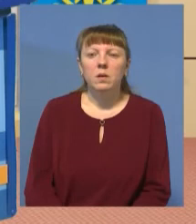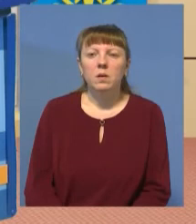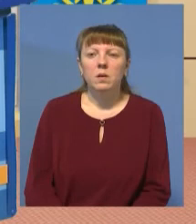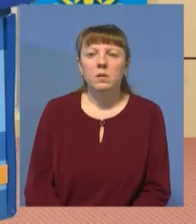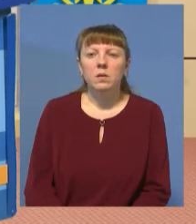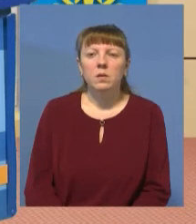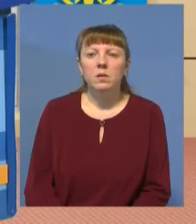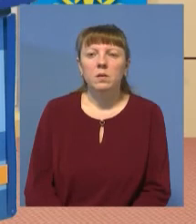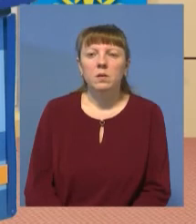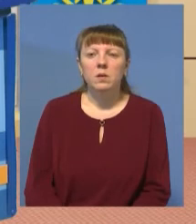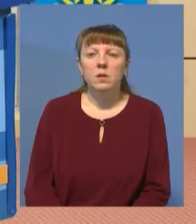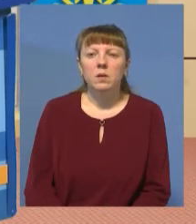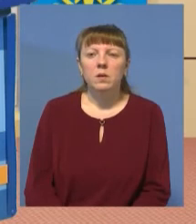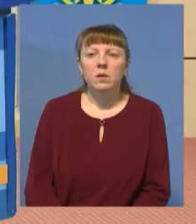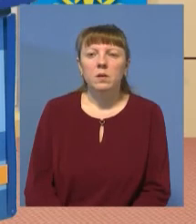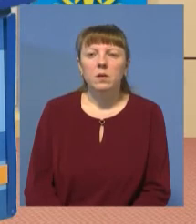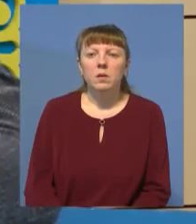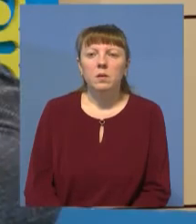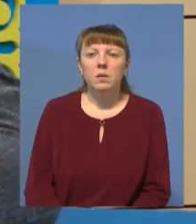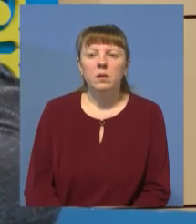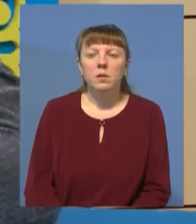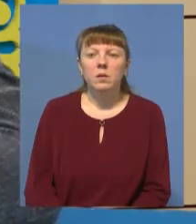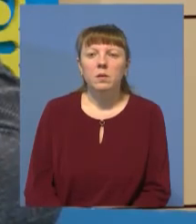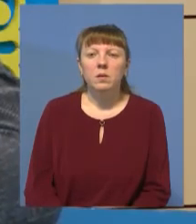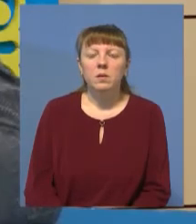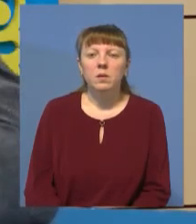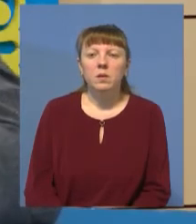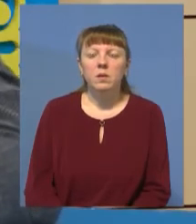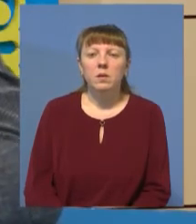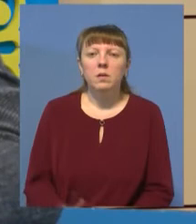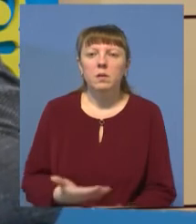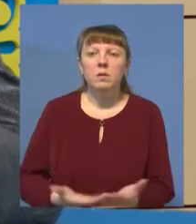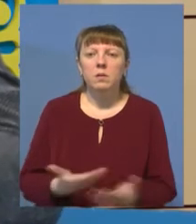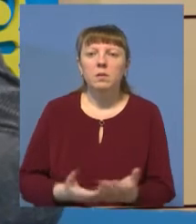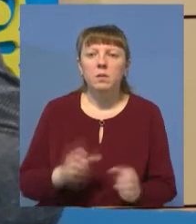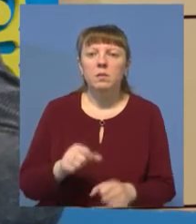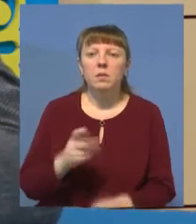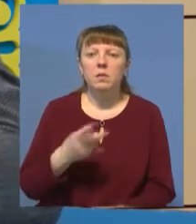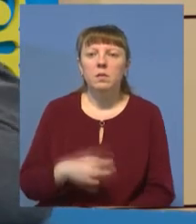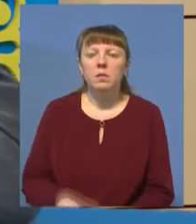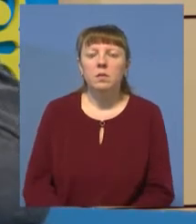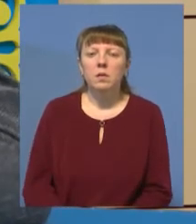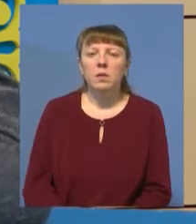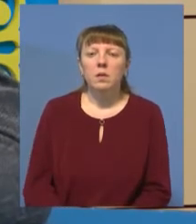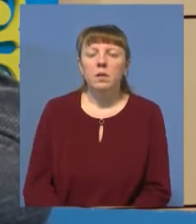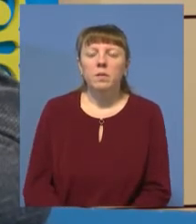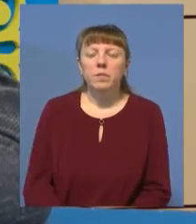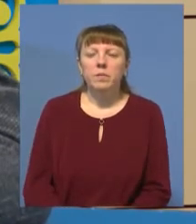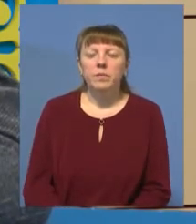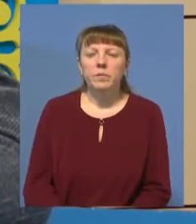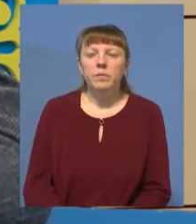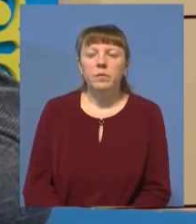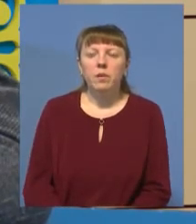финальный отчасти вопрос – это, возможно, советы, которые можно дать потребителям, в то же время, наверное, и